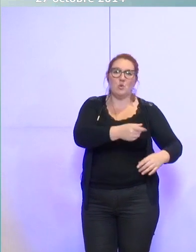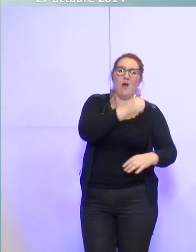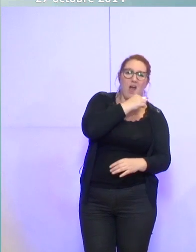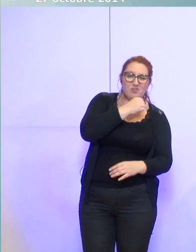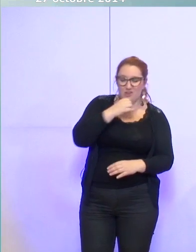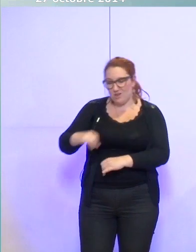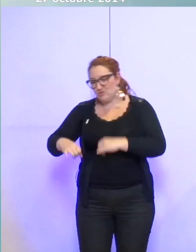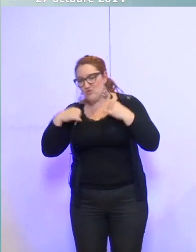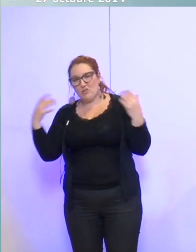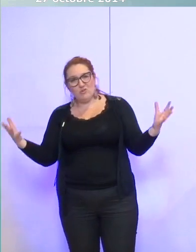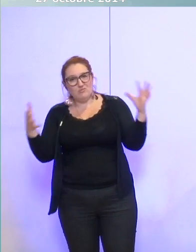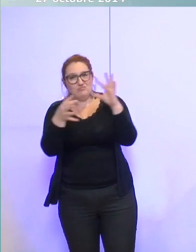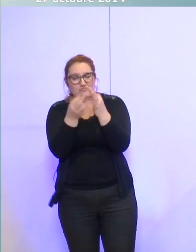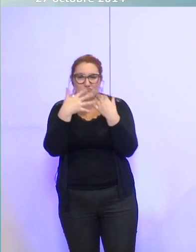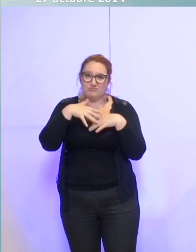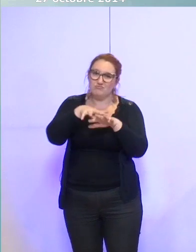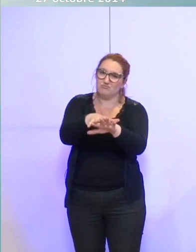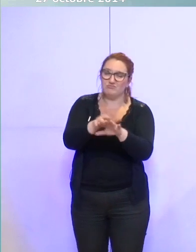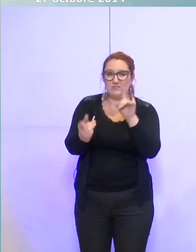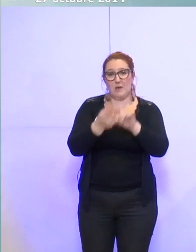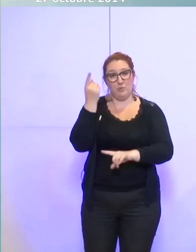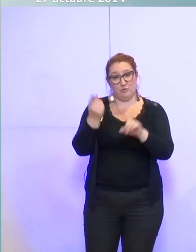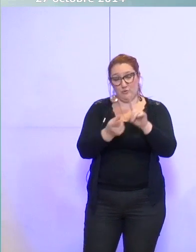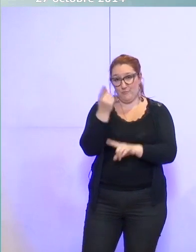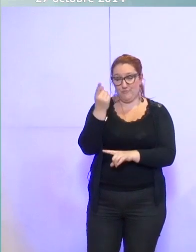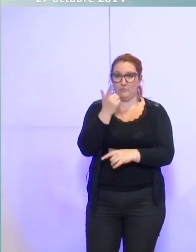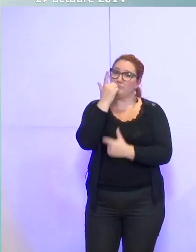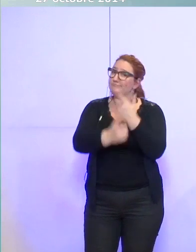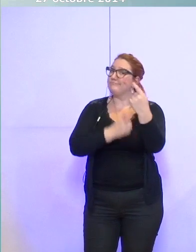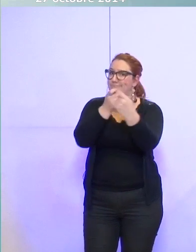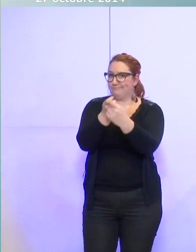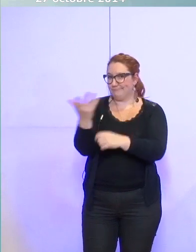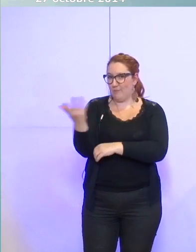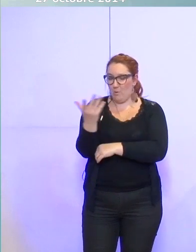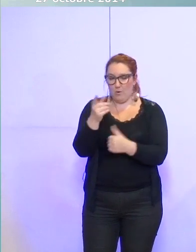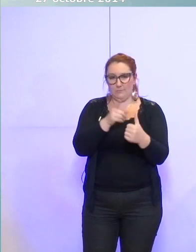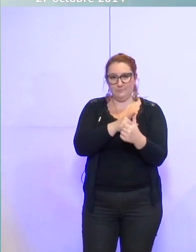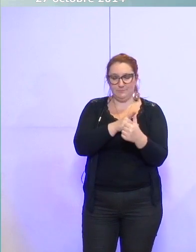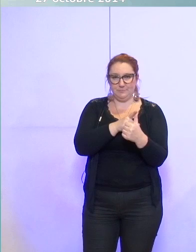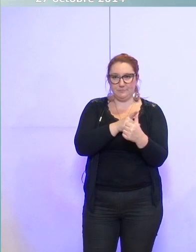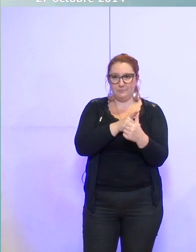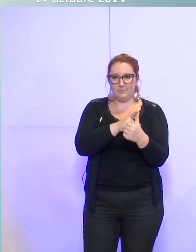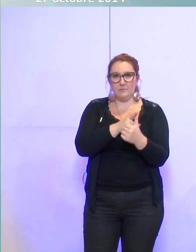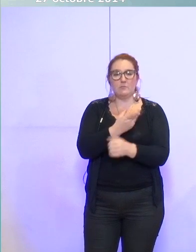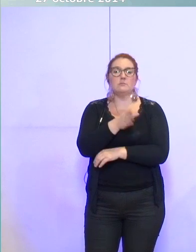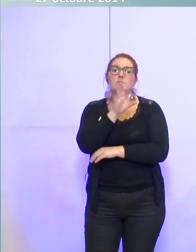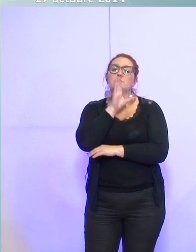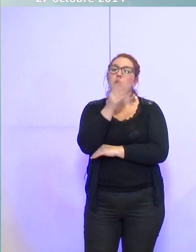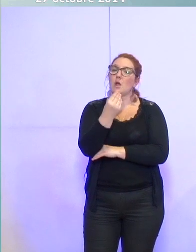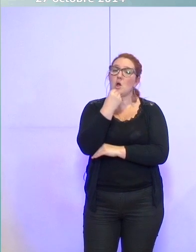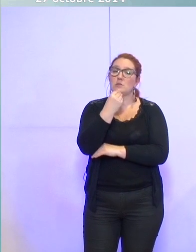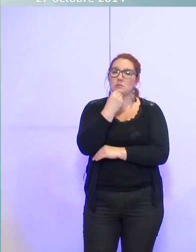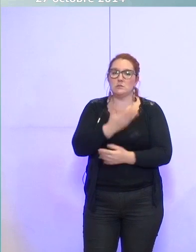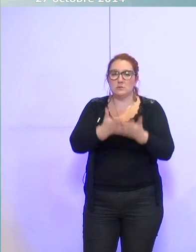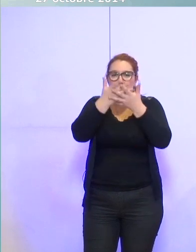répondre à plusieurs problématiques, à la fois la question des temps de cantine qui sont